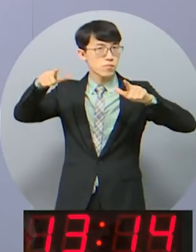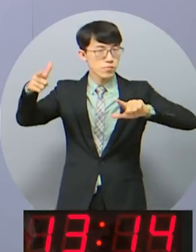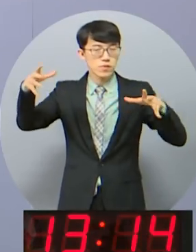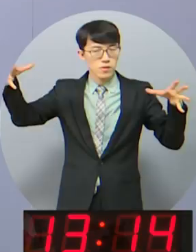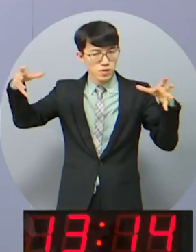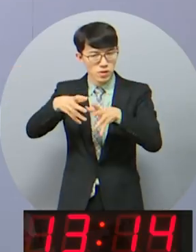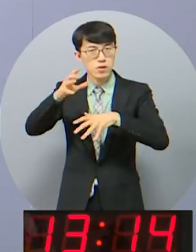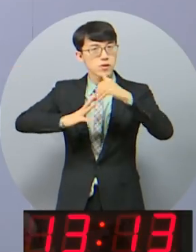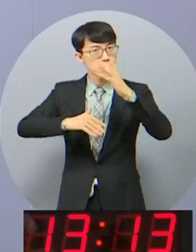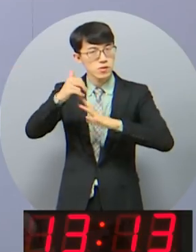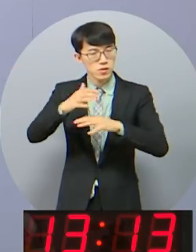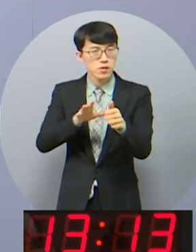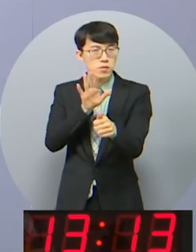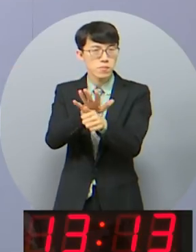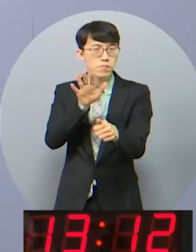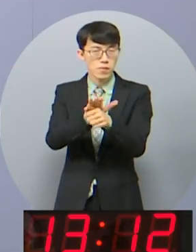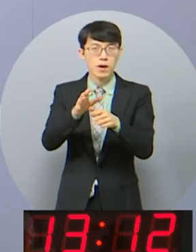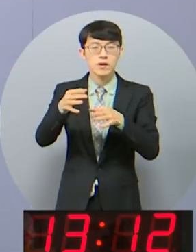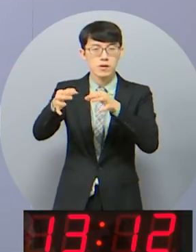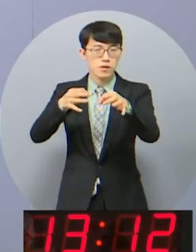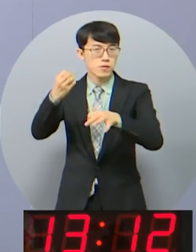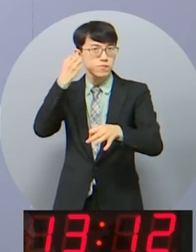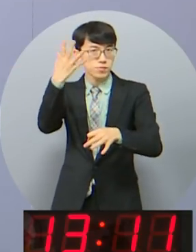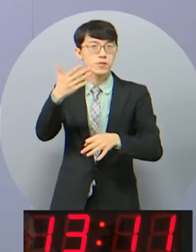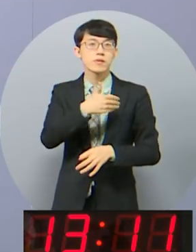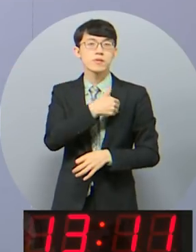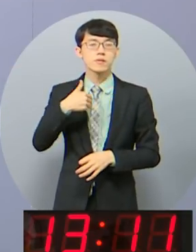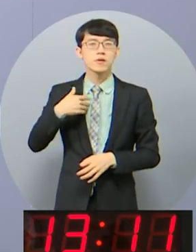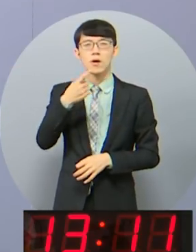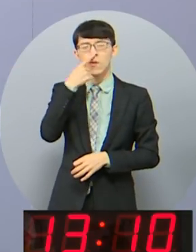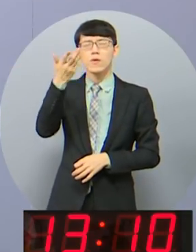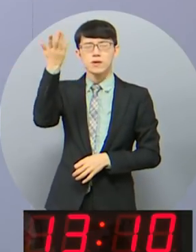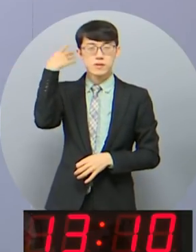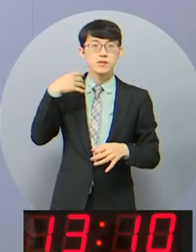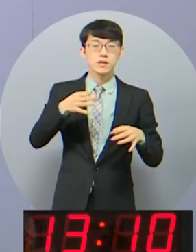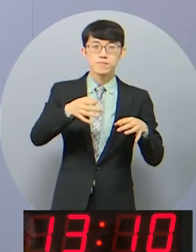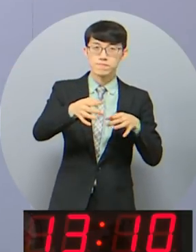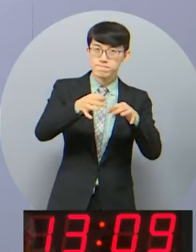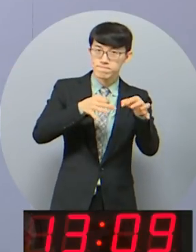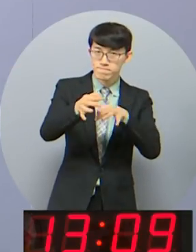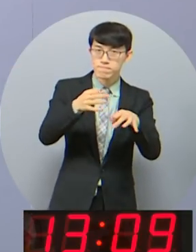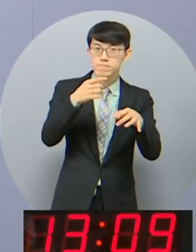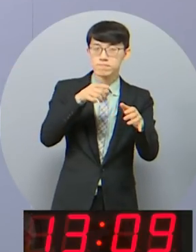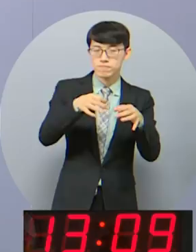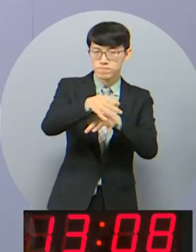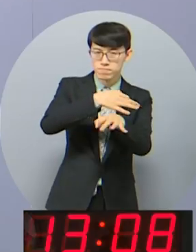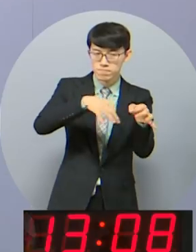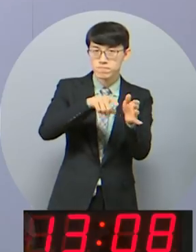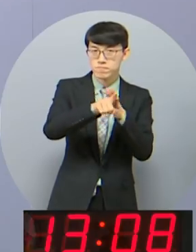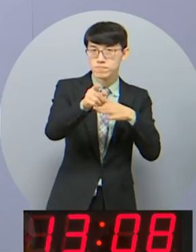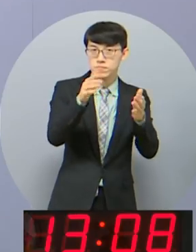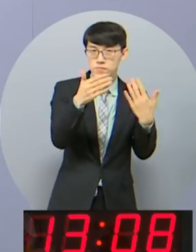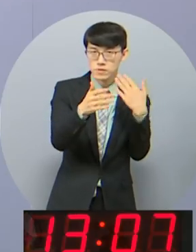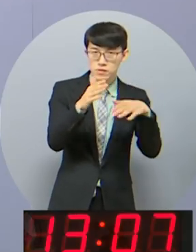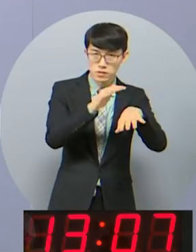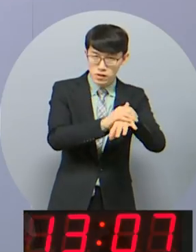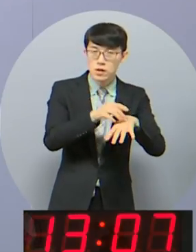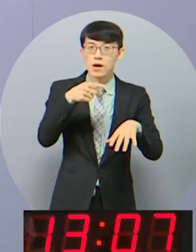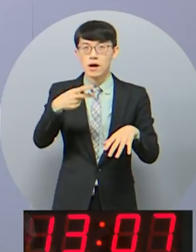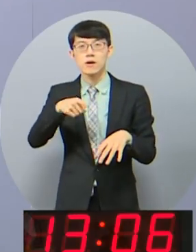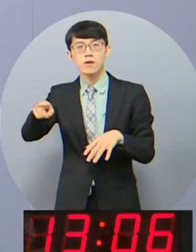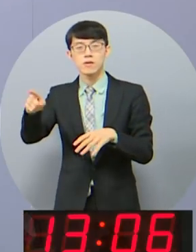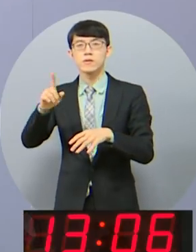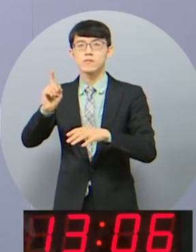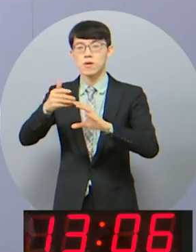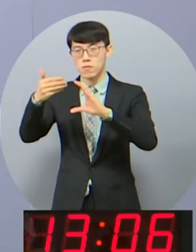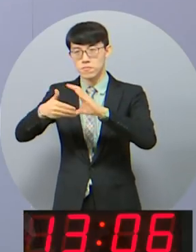海。我曾经凭借着财经专业，结合大众媒体与金融保险业的优势，促